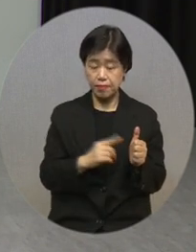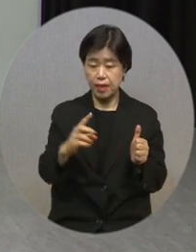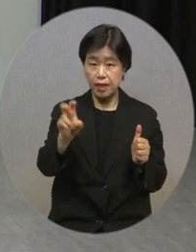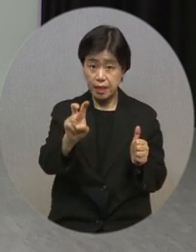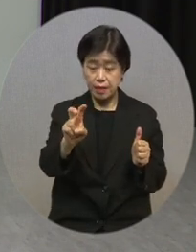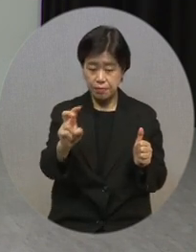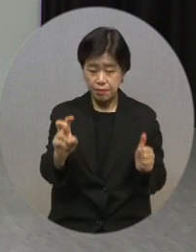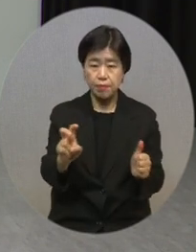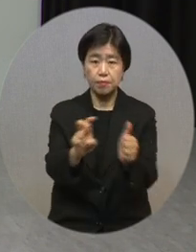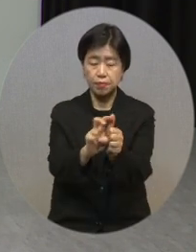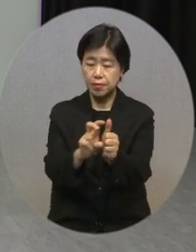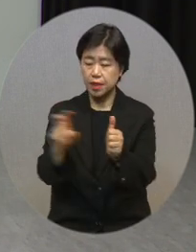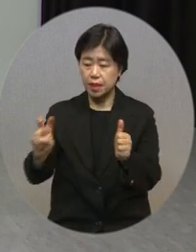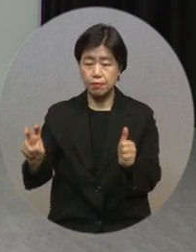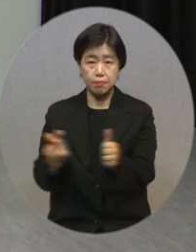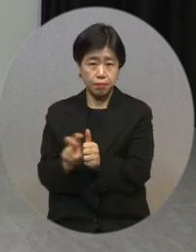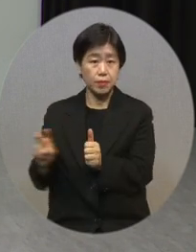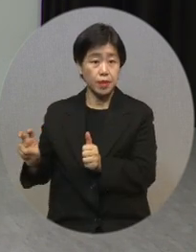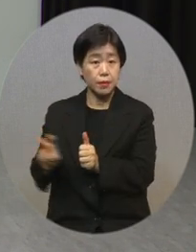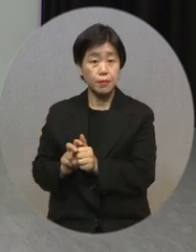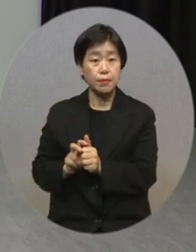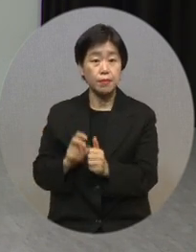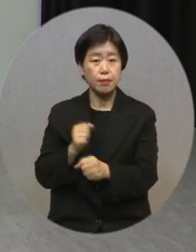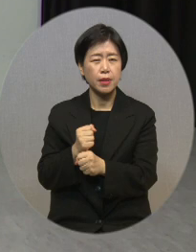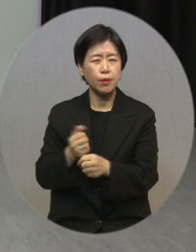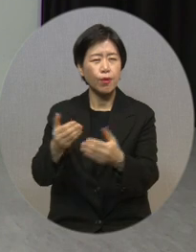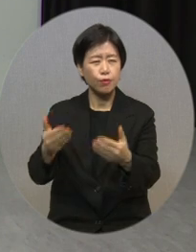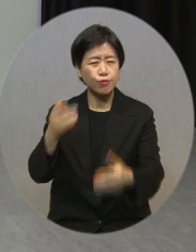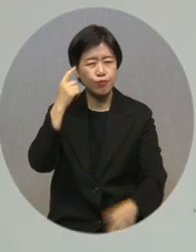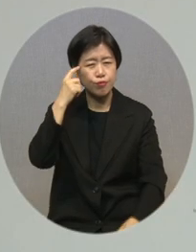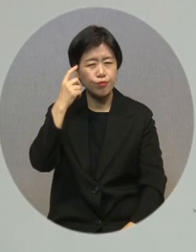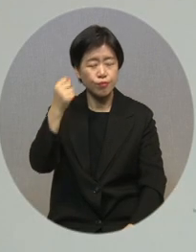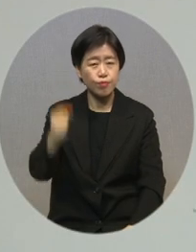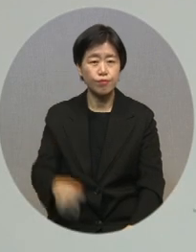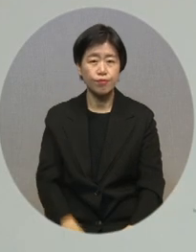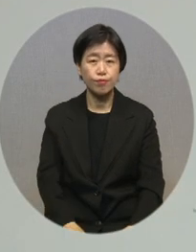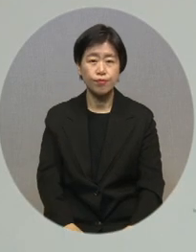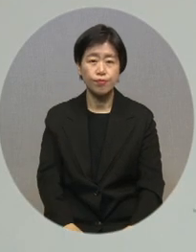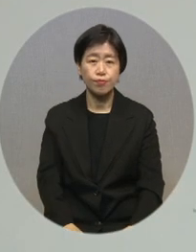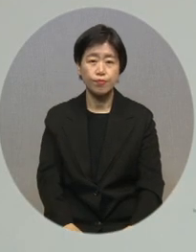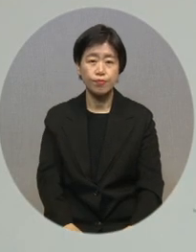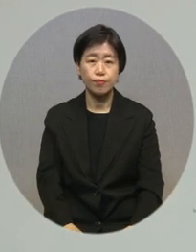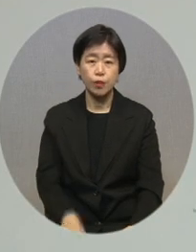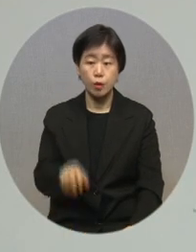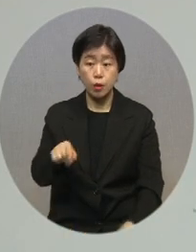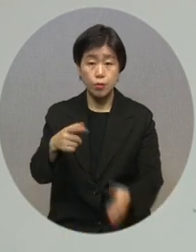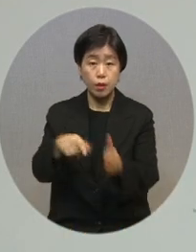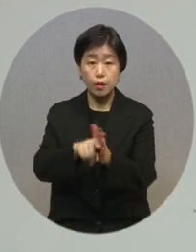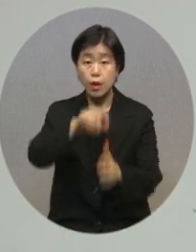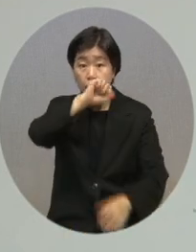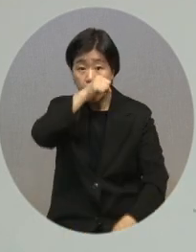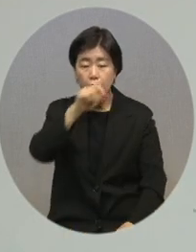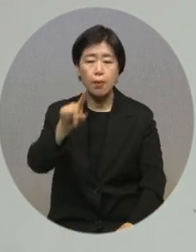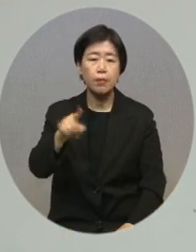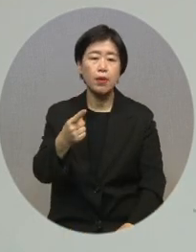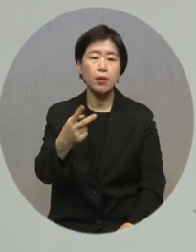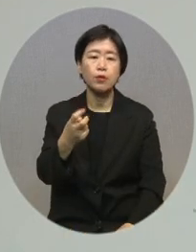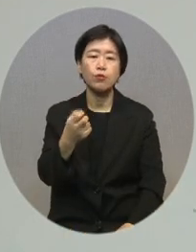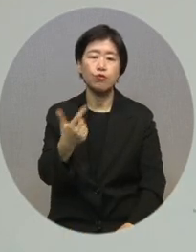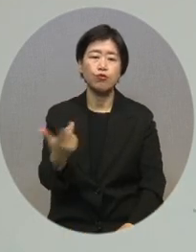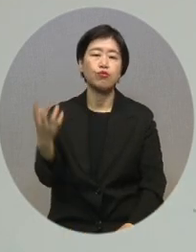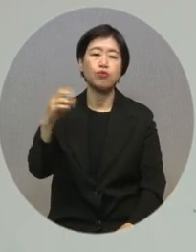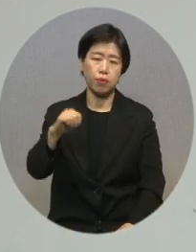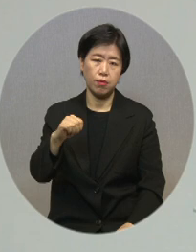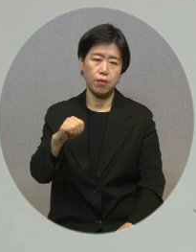안전관리자 지원 제도를 그 마련을 해서 한 126억의 그 예산을 투입해서 지금 그 추진을 하고